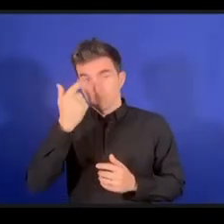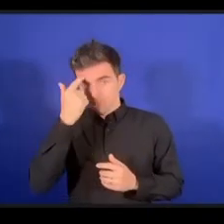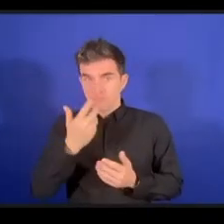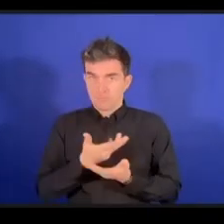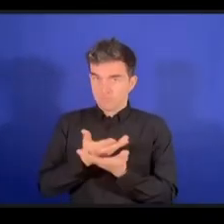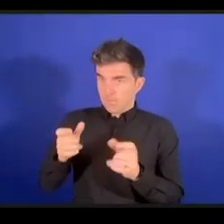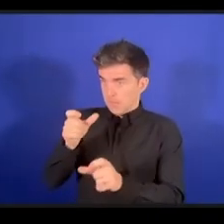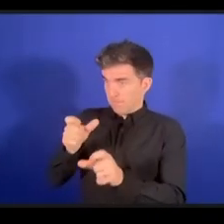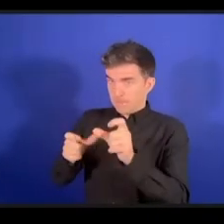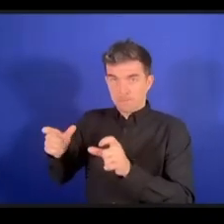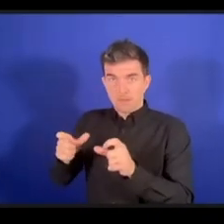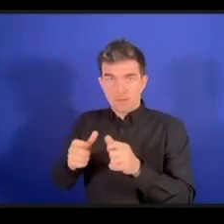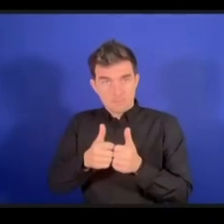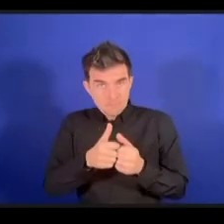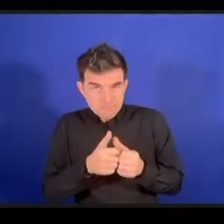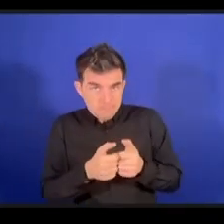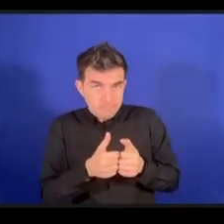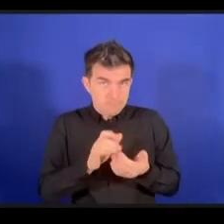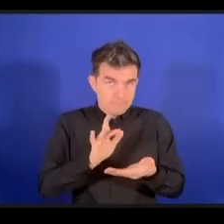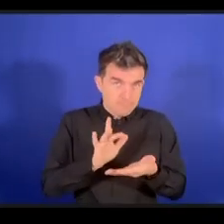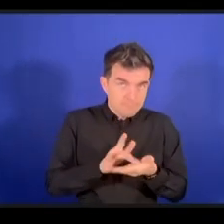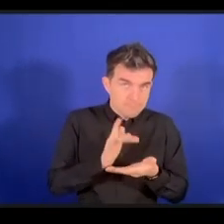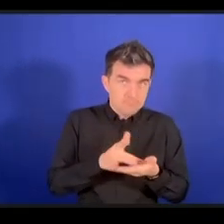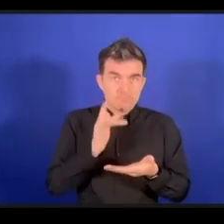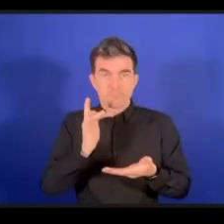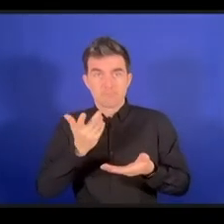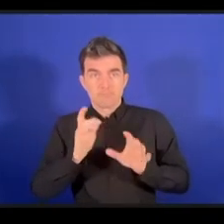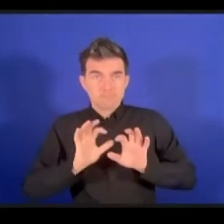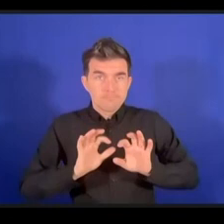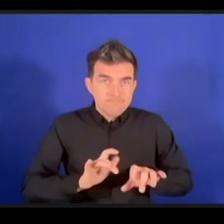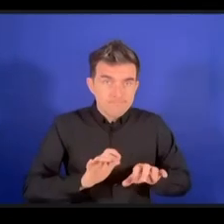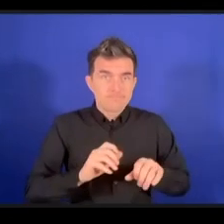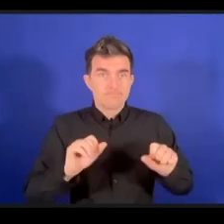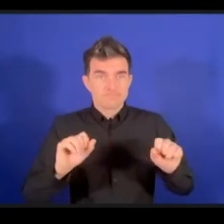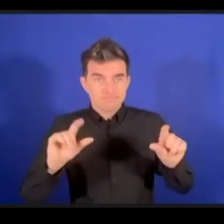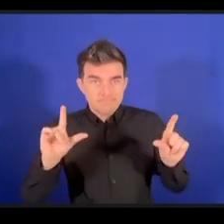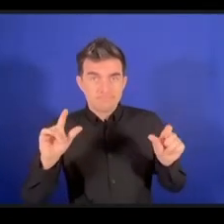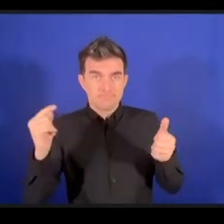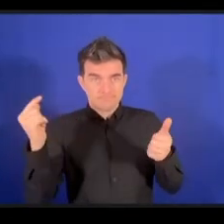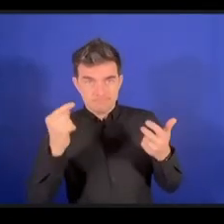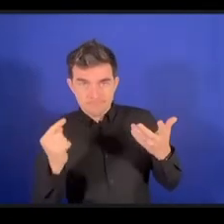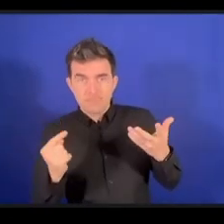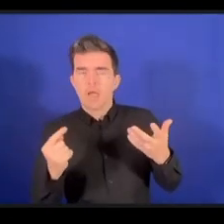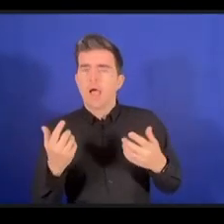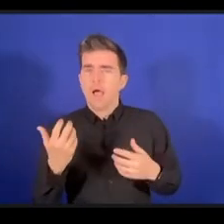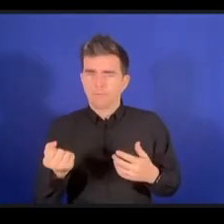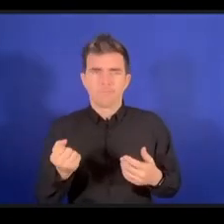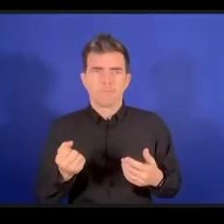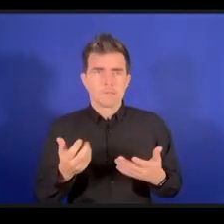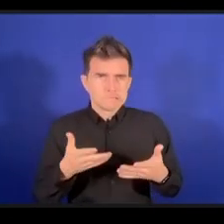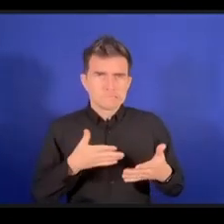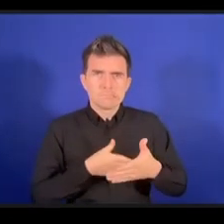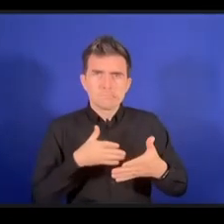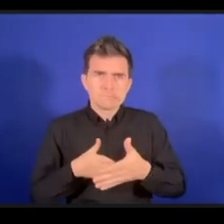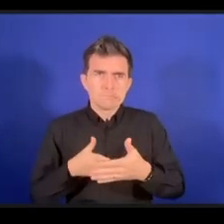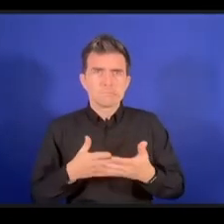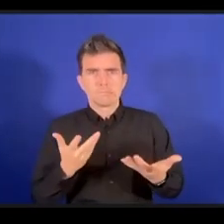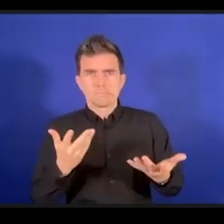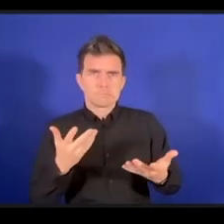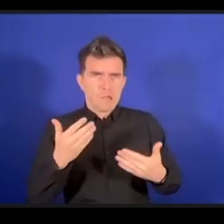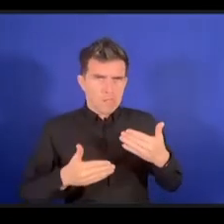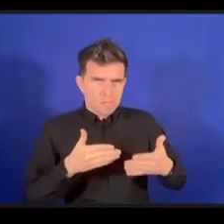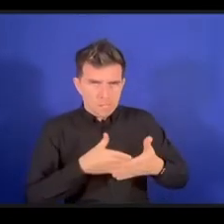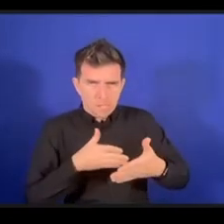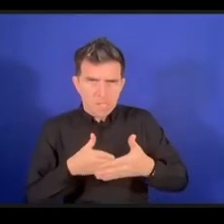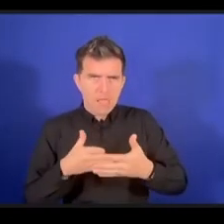用户呢，这个由于这些障碍呢，他们就不能够参加线上的